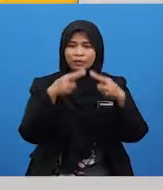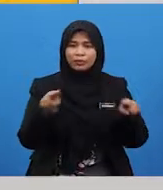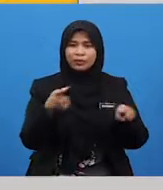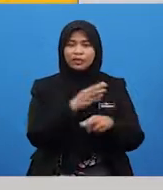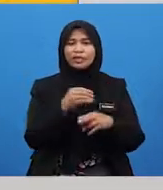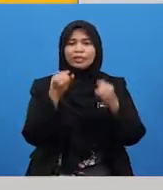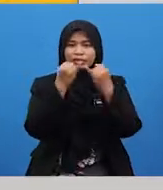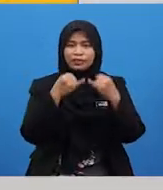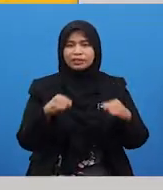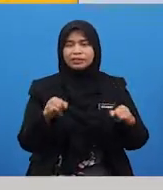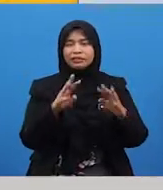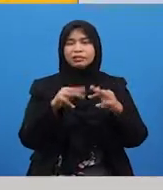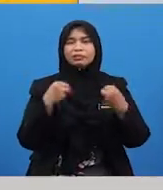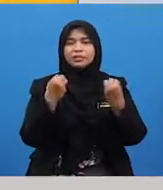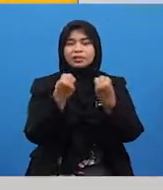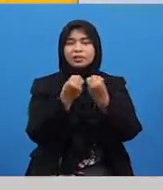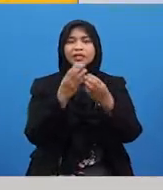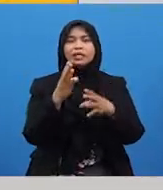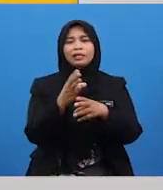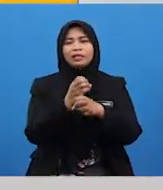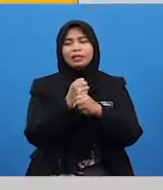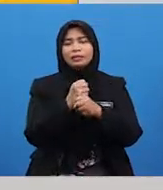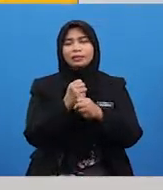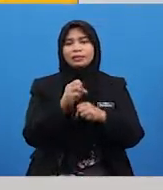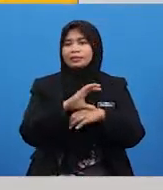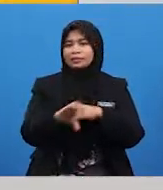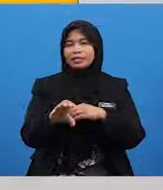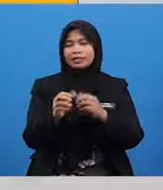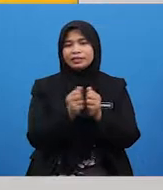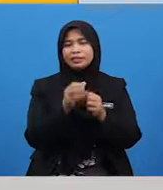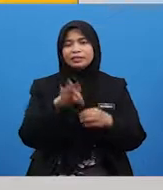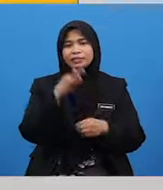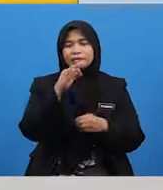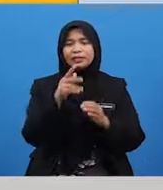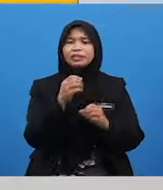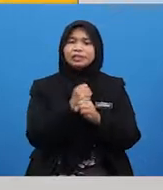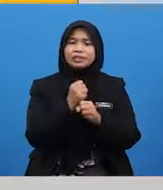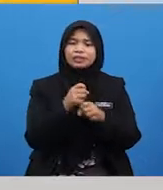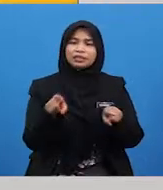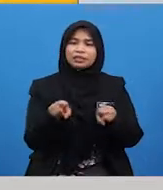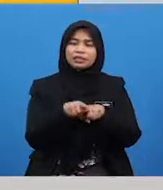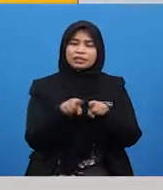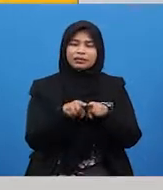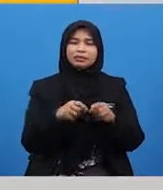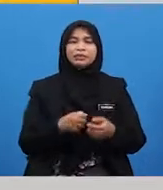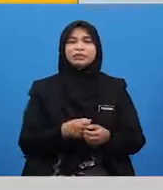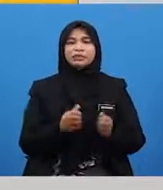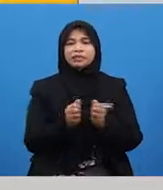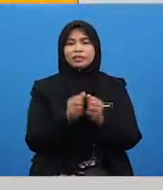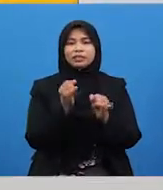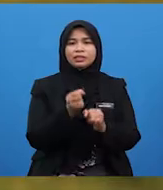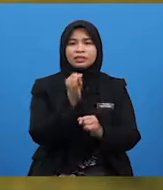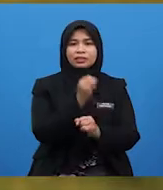dan kesejahteraan masyarakat dapat dicegah dengan semangat kerjasama dan keprihatinan sesama